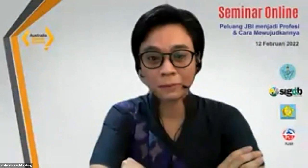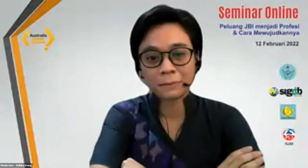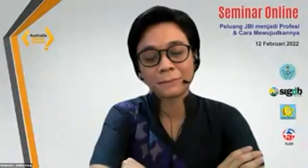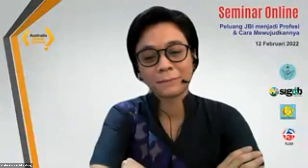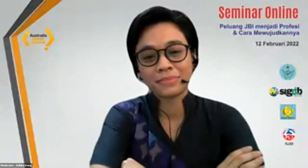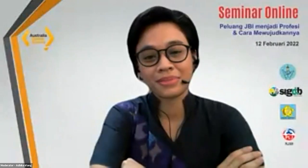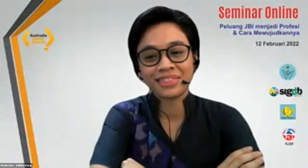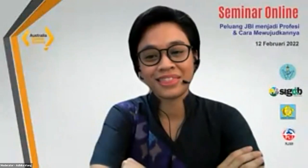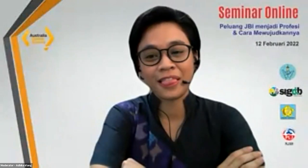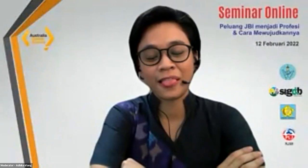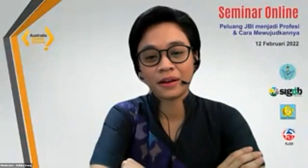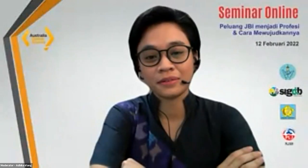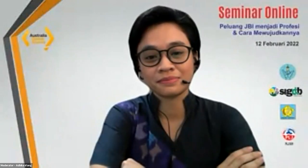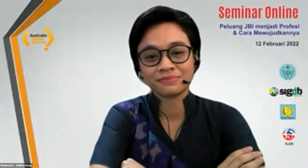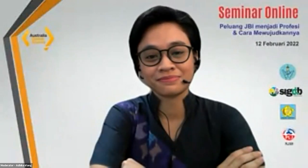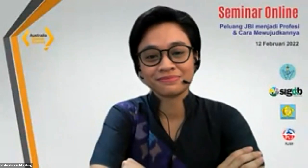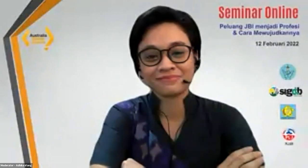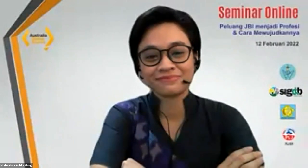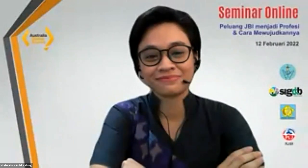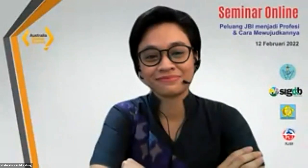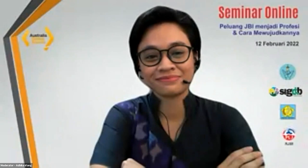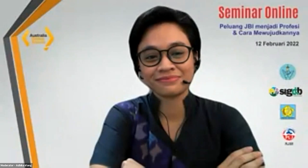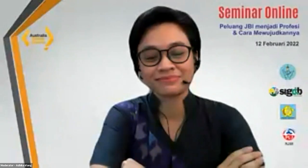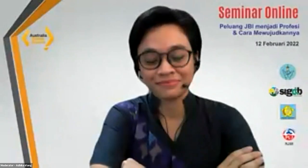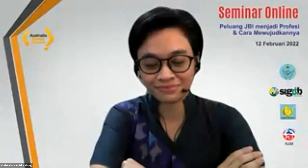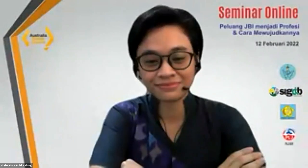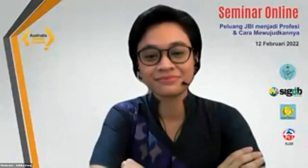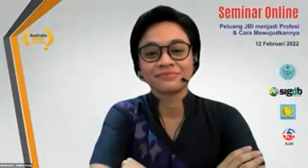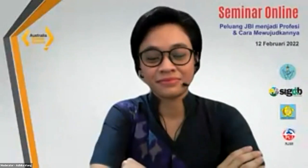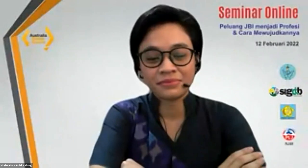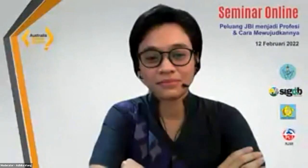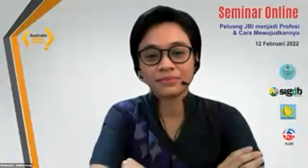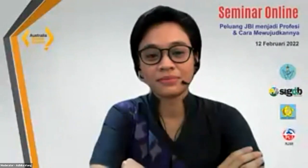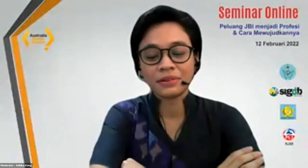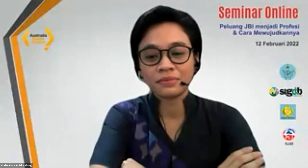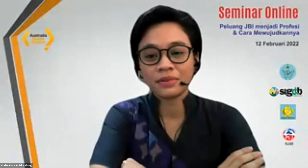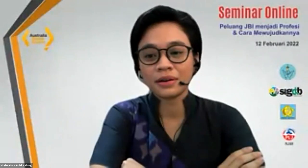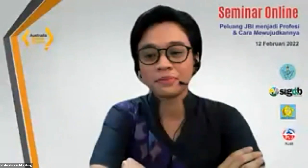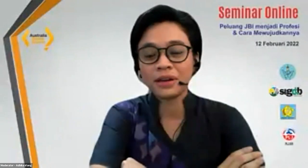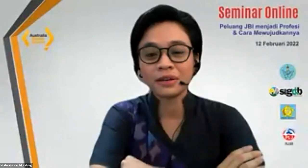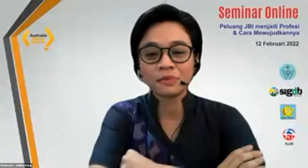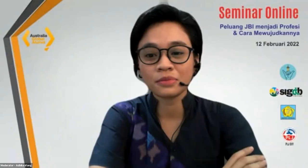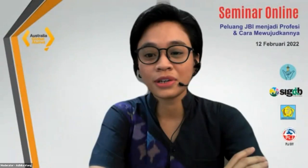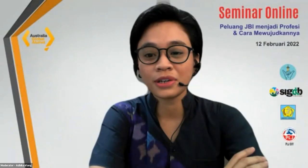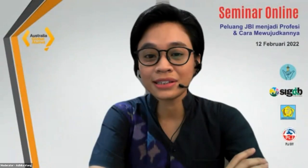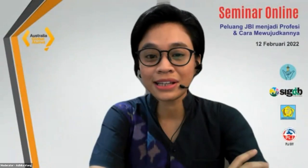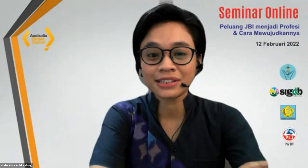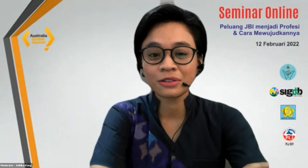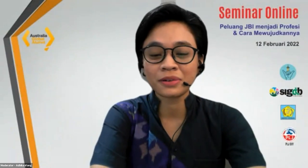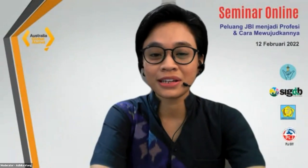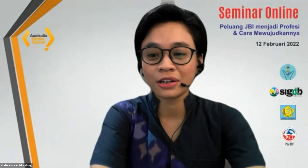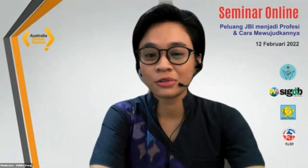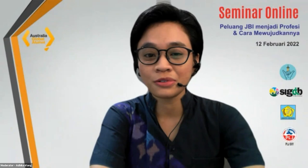Haruskah DPI itu hanya menggunakan bisindo saja itu yang kedua adalah nih mungkin